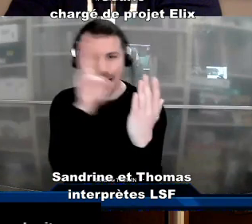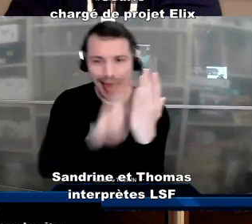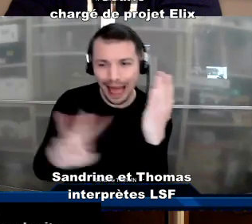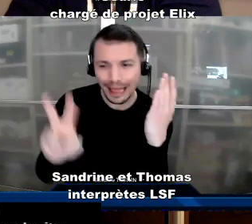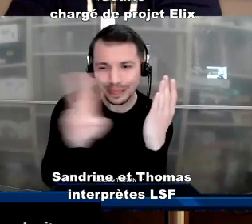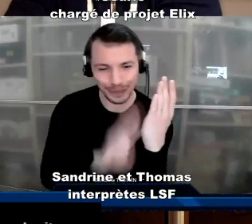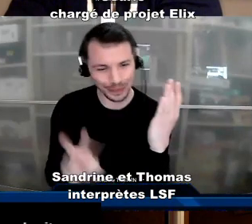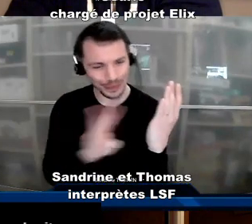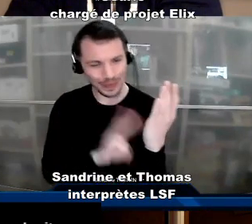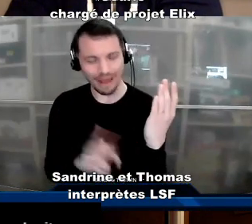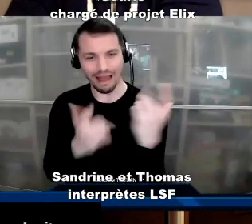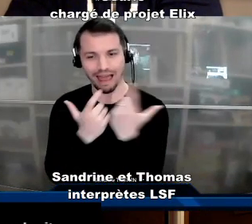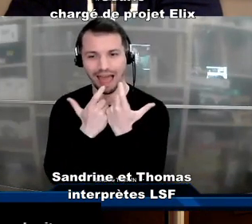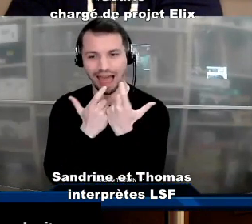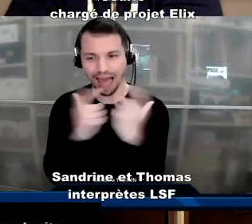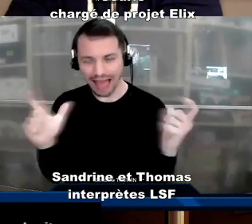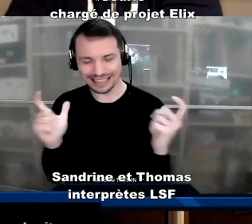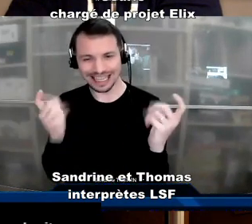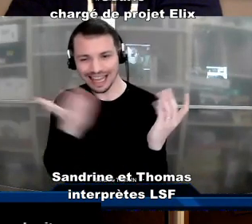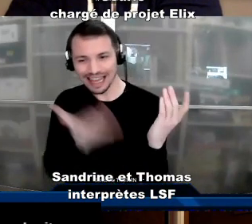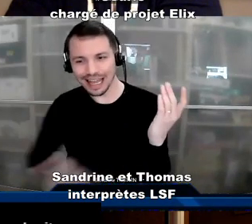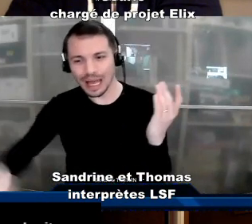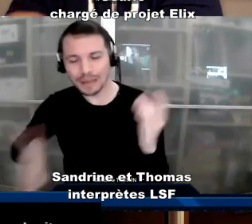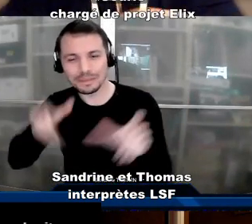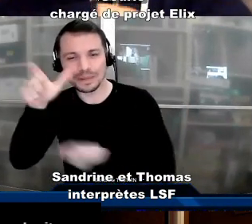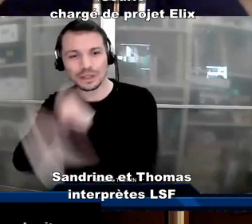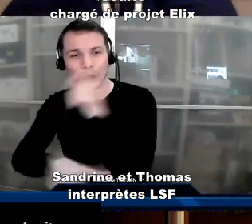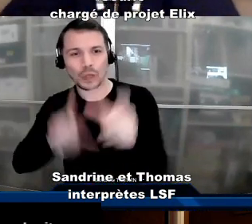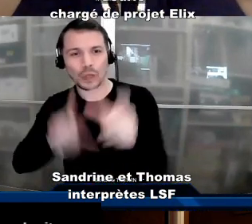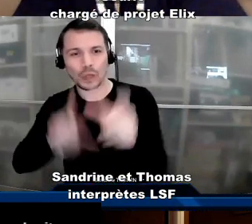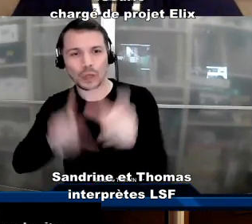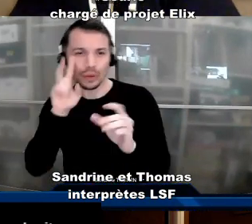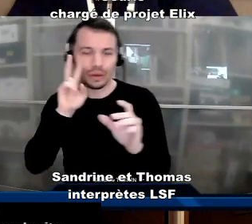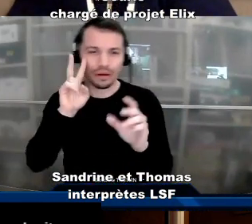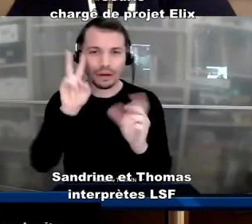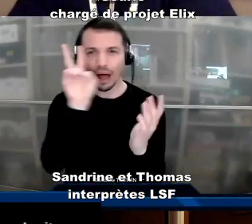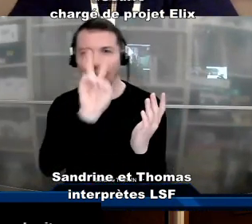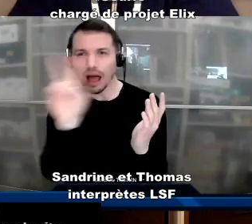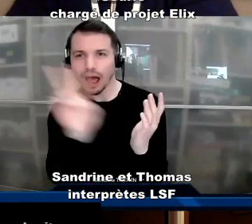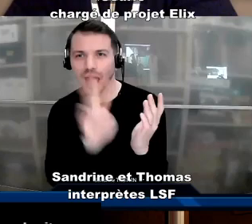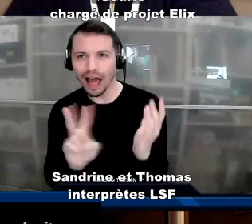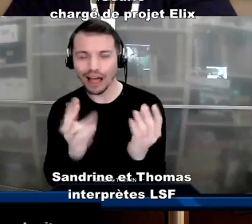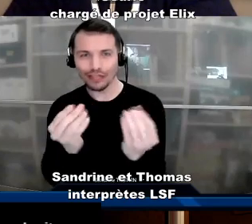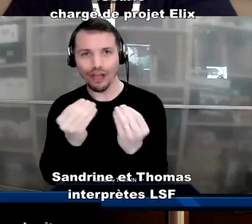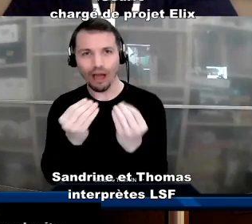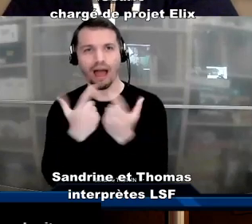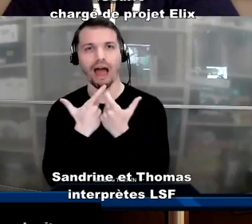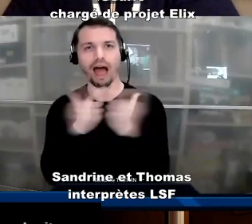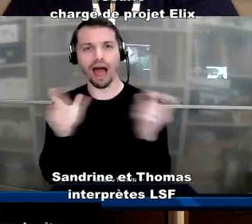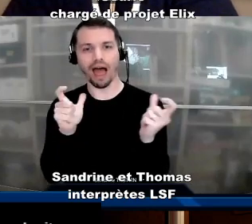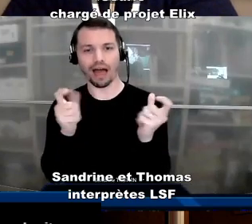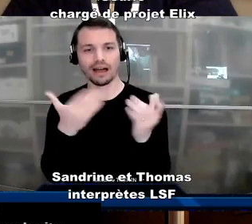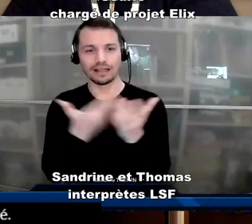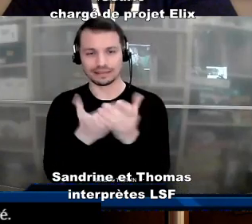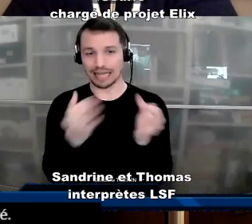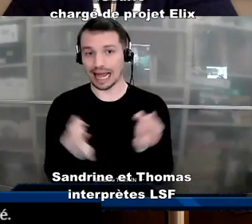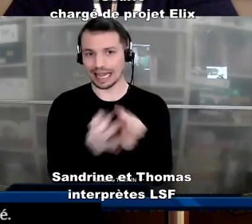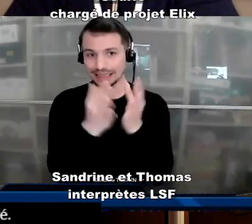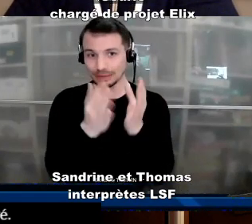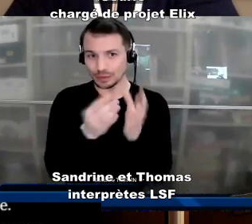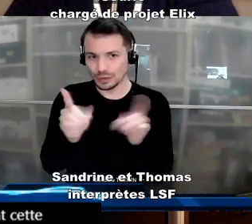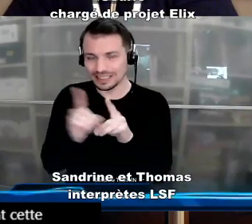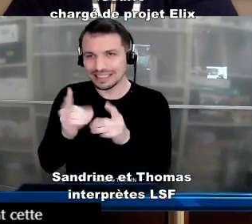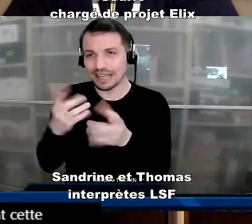et de faciliter l'accès à la lecture pour les personnes sourdes. Il y a aussi le fait d'avoir un outil pour garder une trace de la langue des